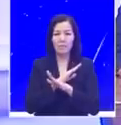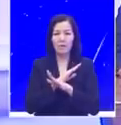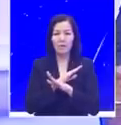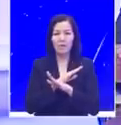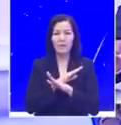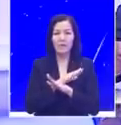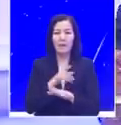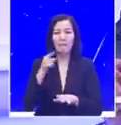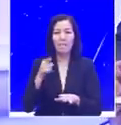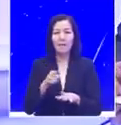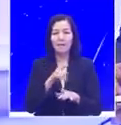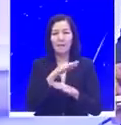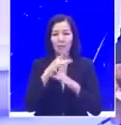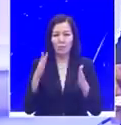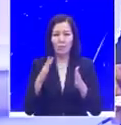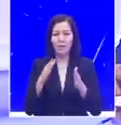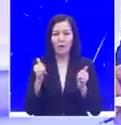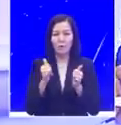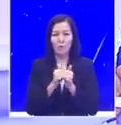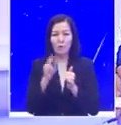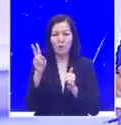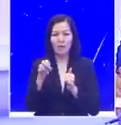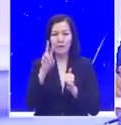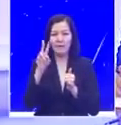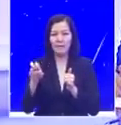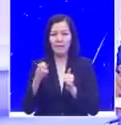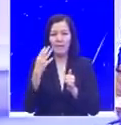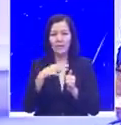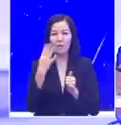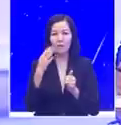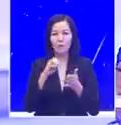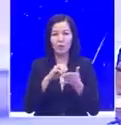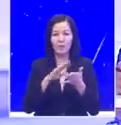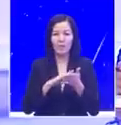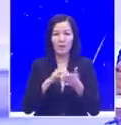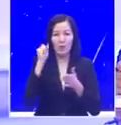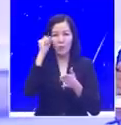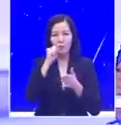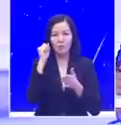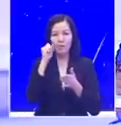қайтыс болғандар саны 1000-нан асты. Ал көрші Қырғызстанда 44 жағдай тіркелсе,